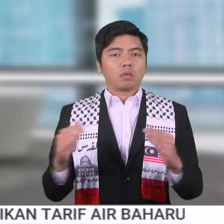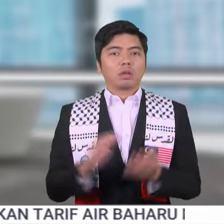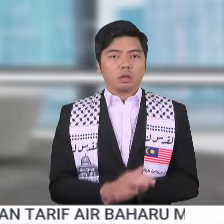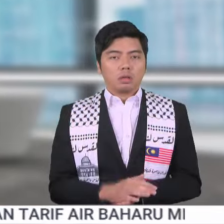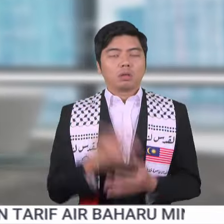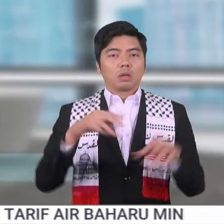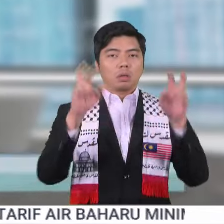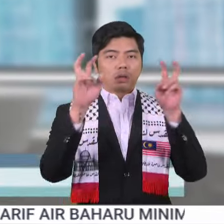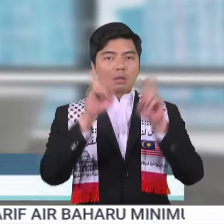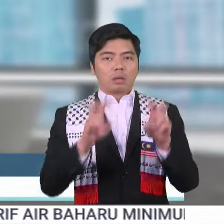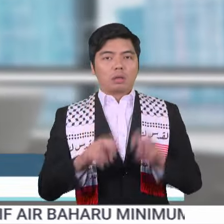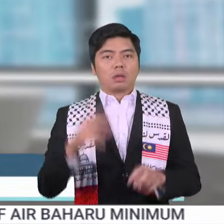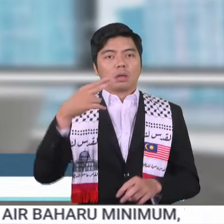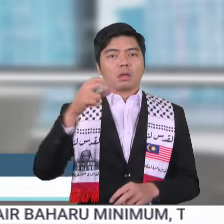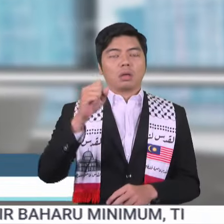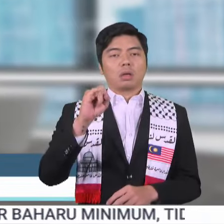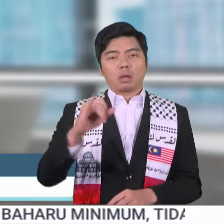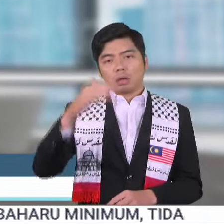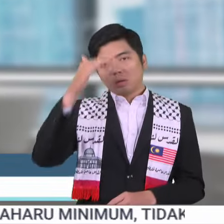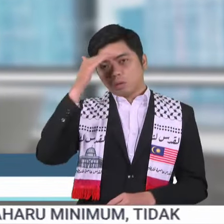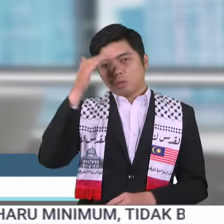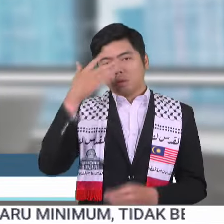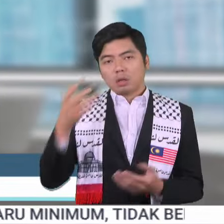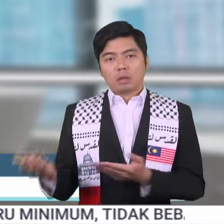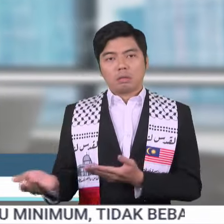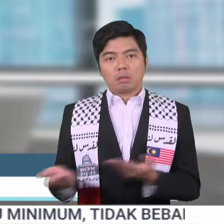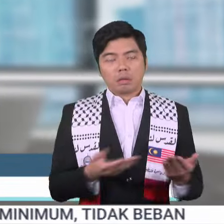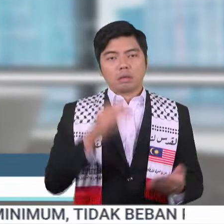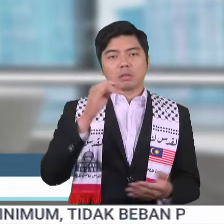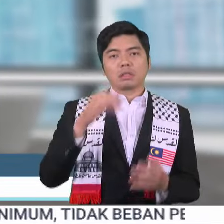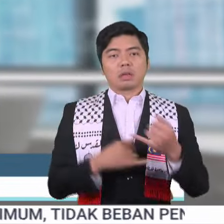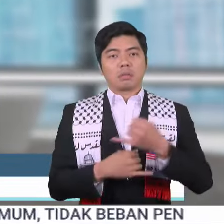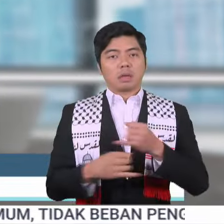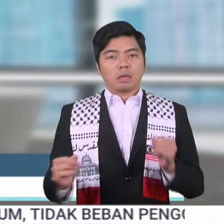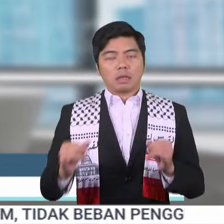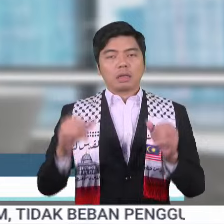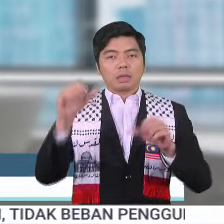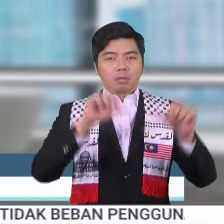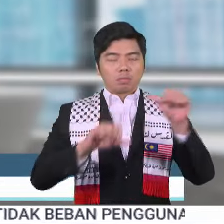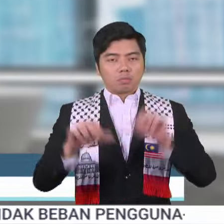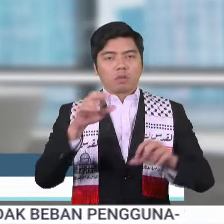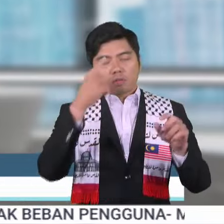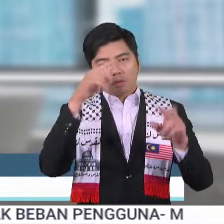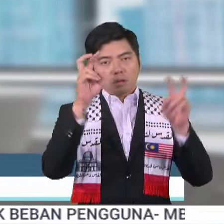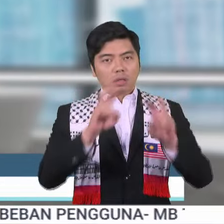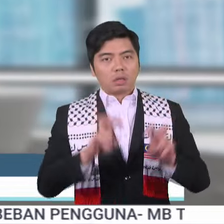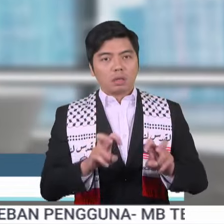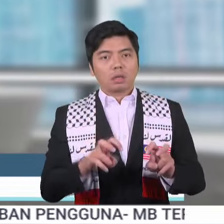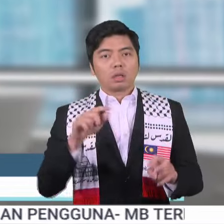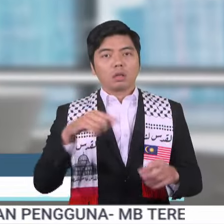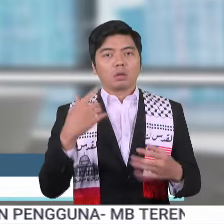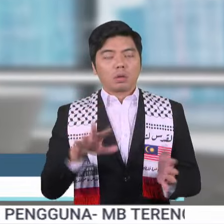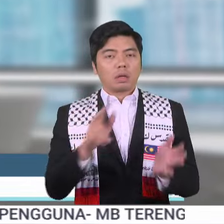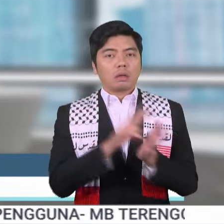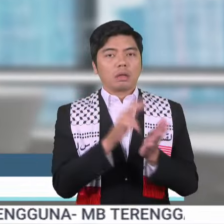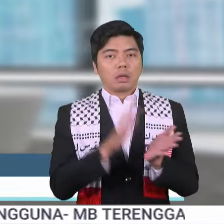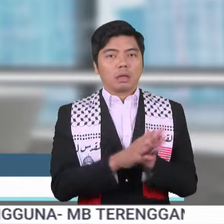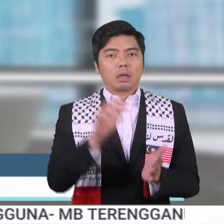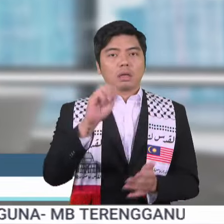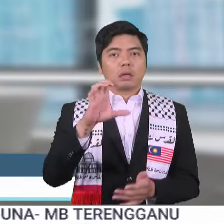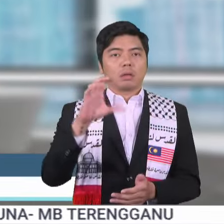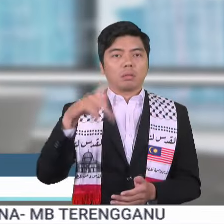Hospital Sultan Ismail hsi Johor Bahru dibawa ke jabatan kimia untuk dianalisa perkara itu disahkan ketua polis daerah acp